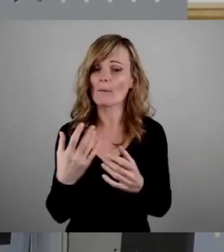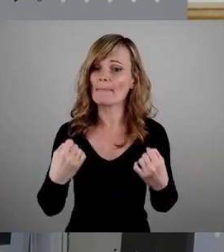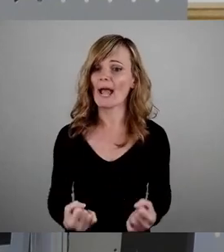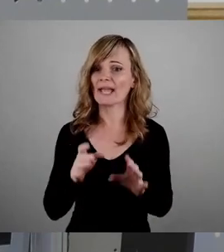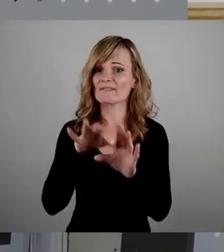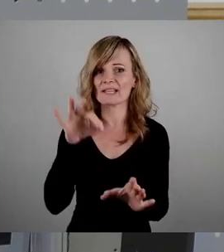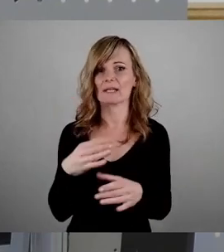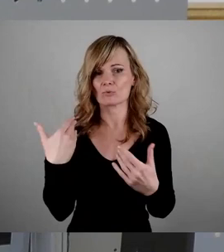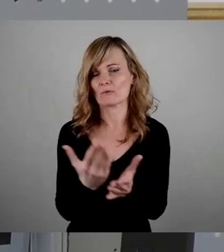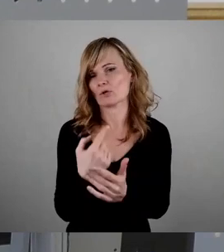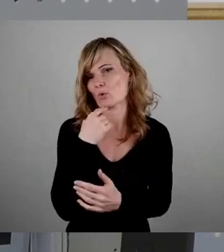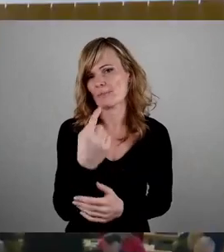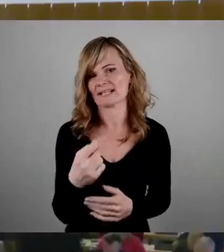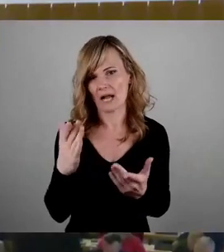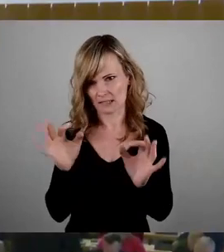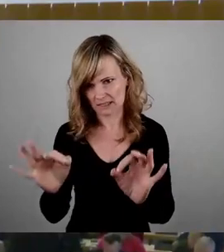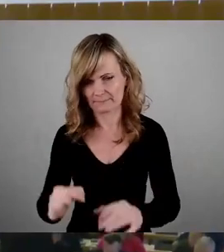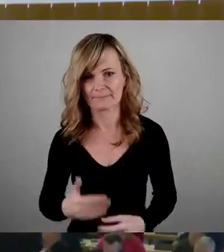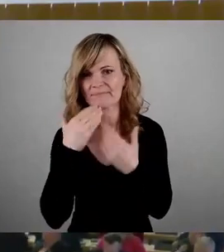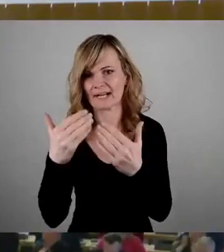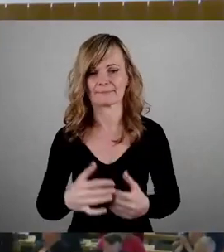Aber das wollte ich, wie gesagt, nur noch mal richtig stellen. Danke.